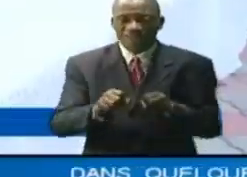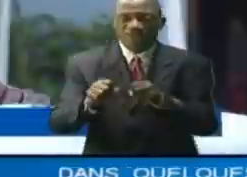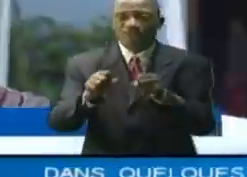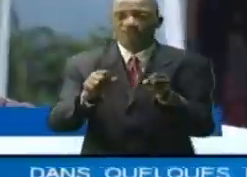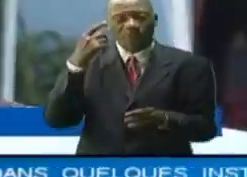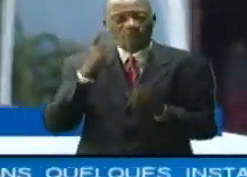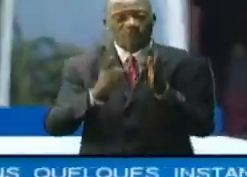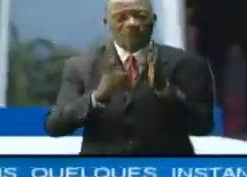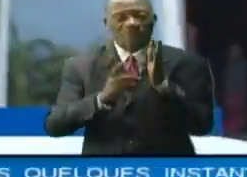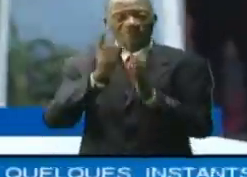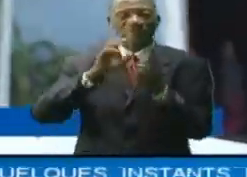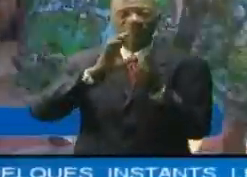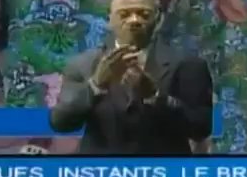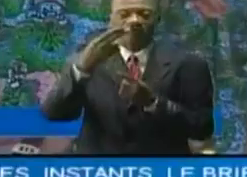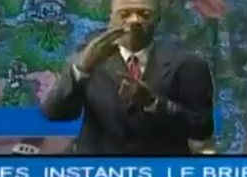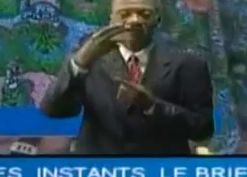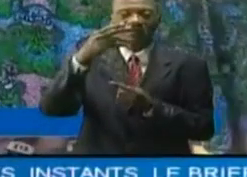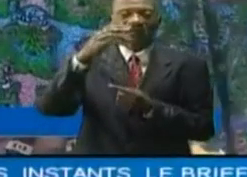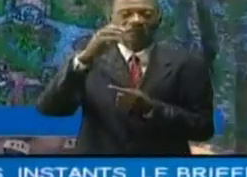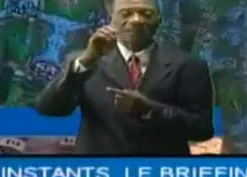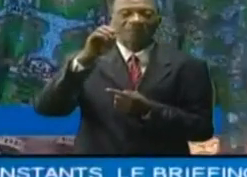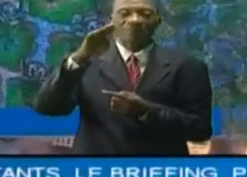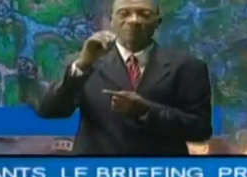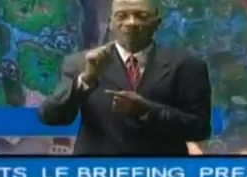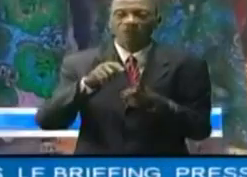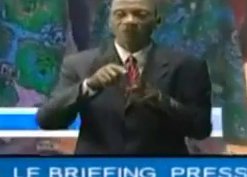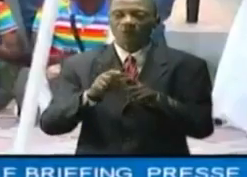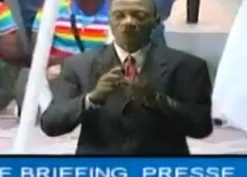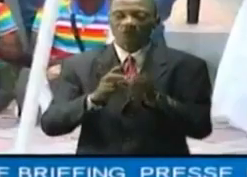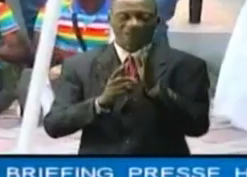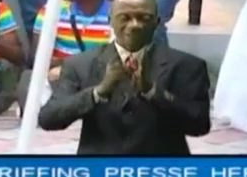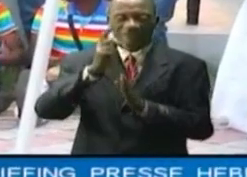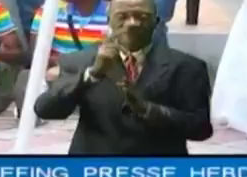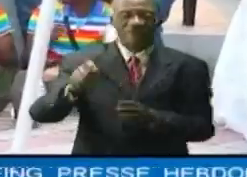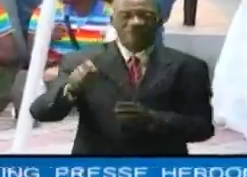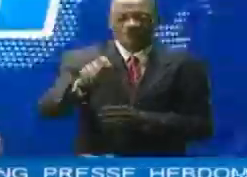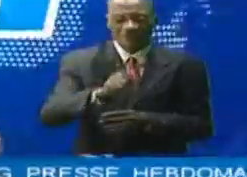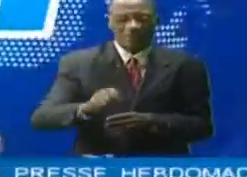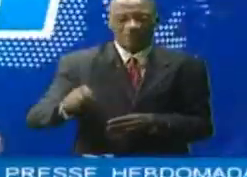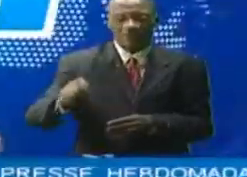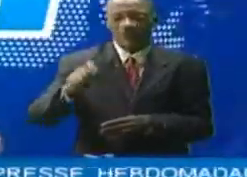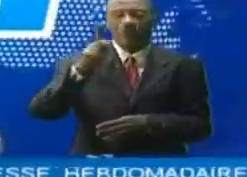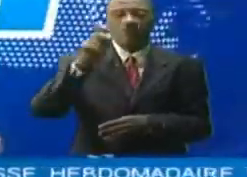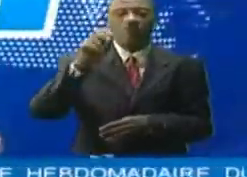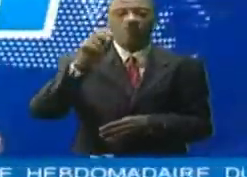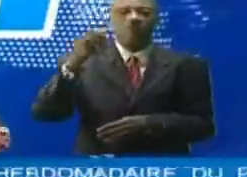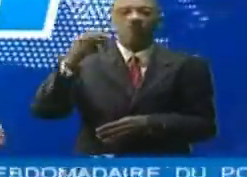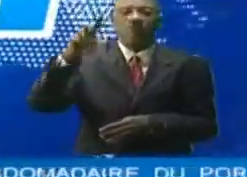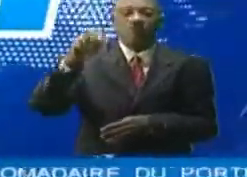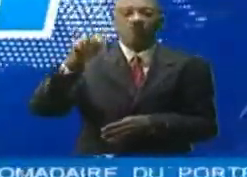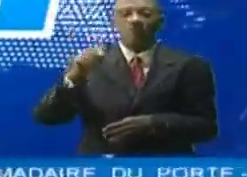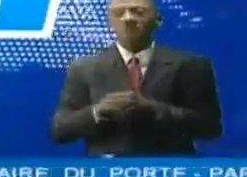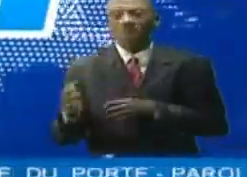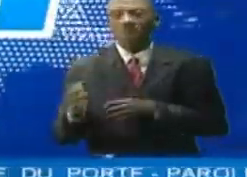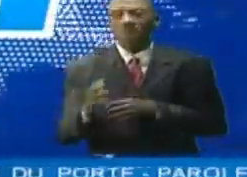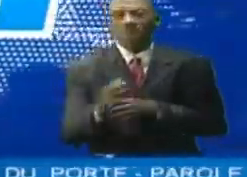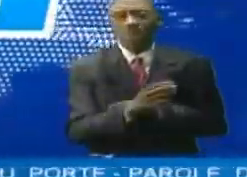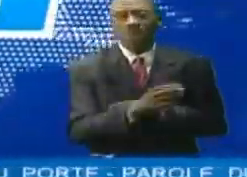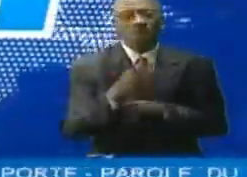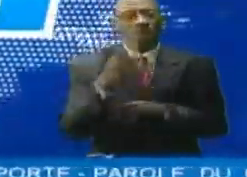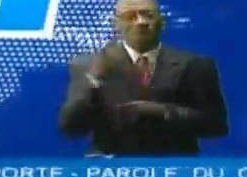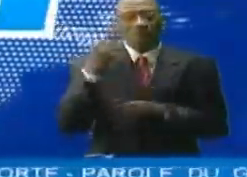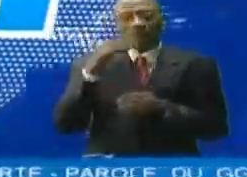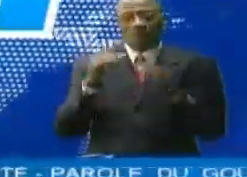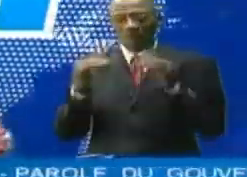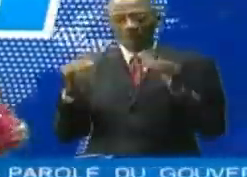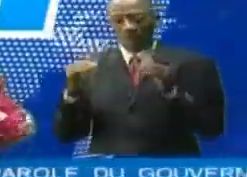culture Hemba et le développement du territoire des Congolos. Pour la paix et le développement